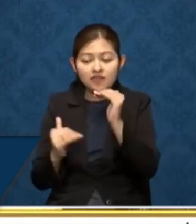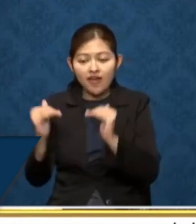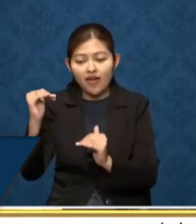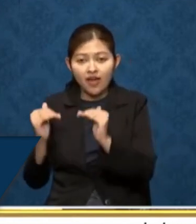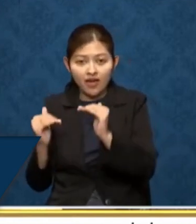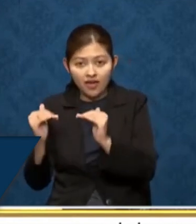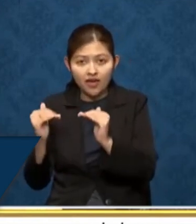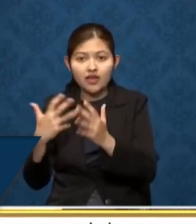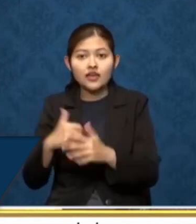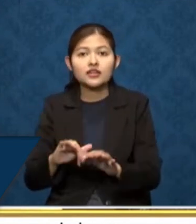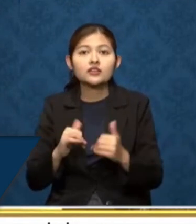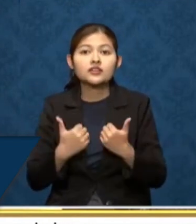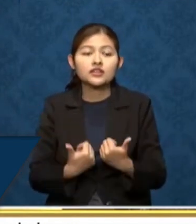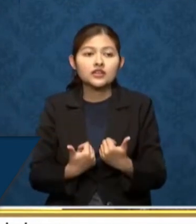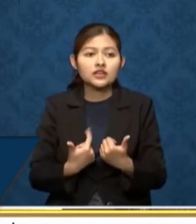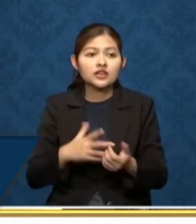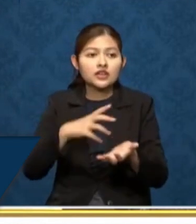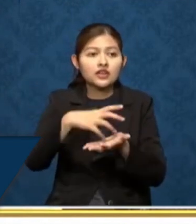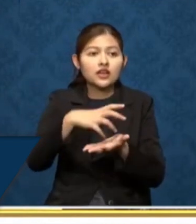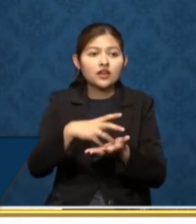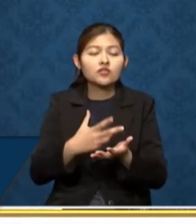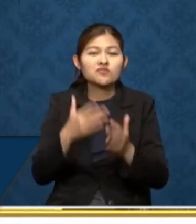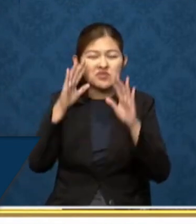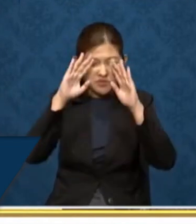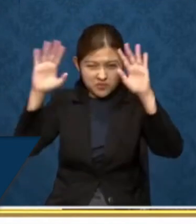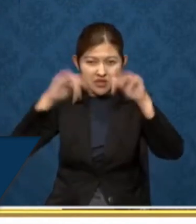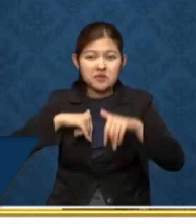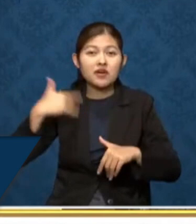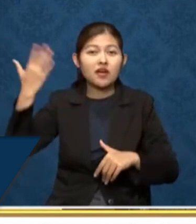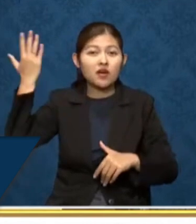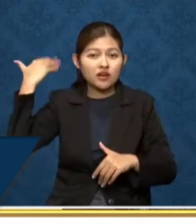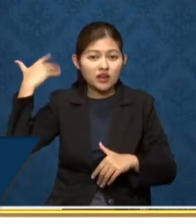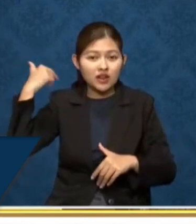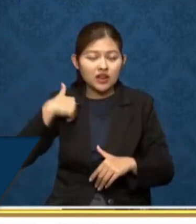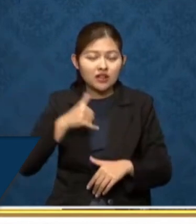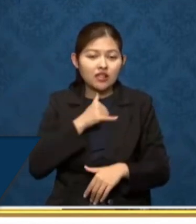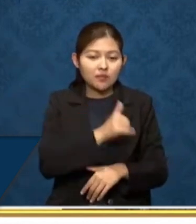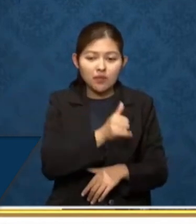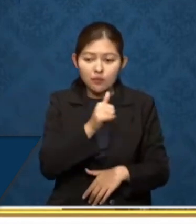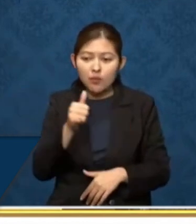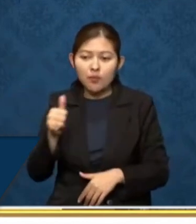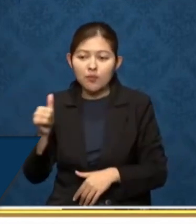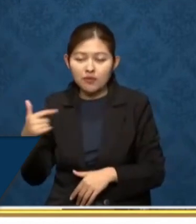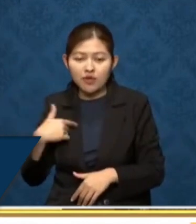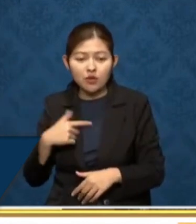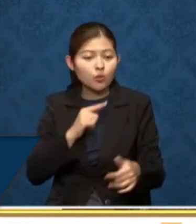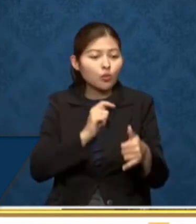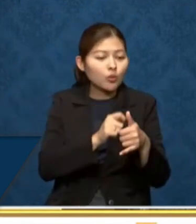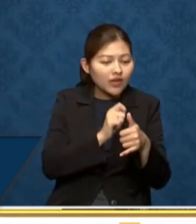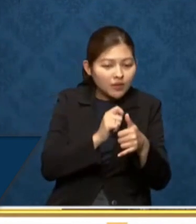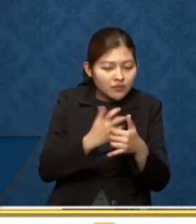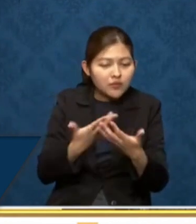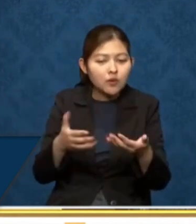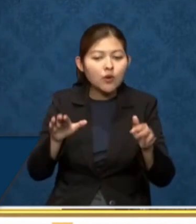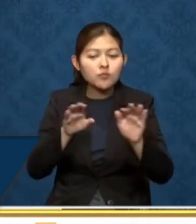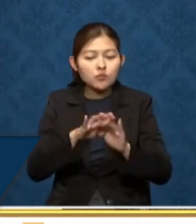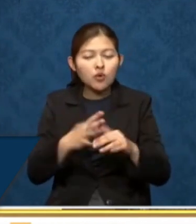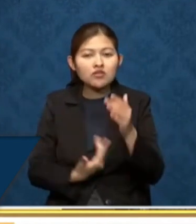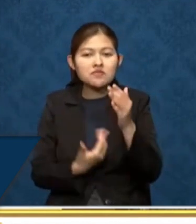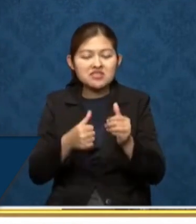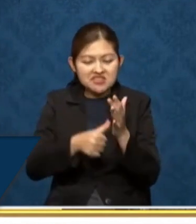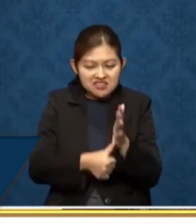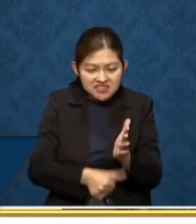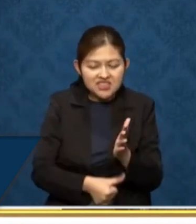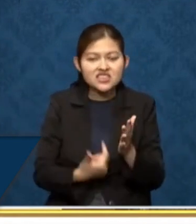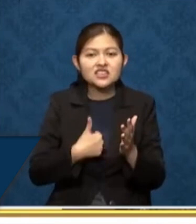ำค่ะวันนี้ดิฉันอยากจะเล่าประสบการณ์นะคะจากการที่ดิฉันได้เคยไปสัมผัสพูดคุยกับบุคคลหรือว่าครอบครัวที่ได้เป็นหนี้นะคะ